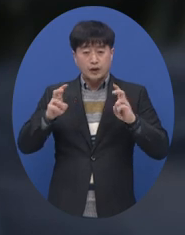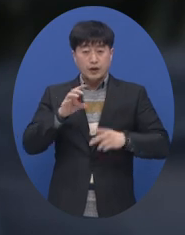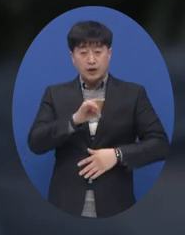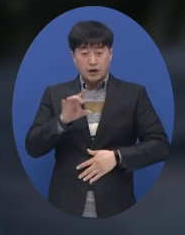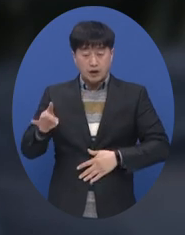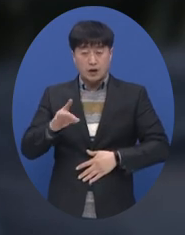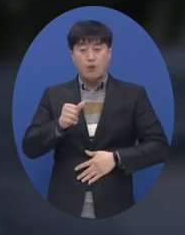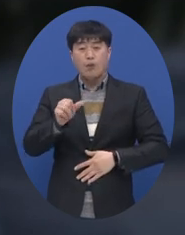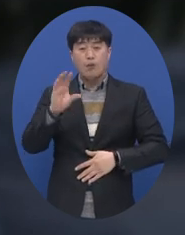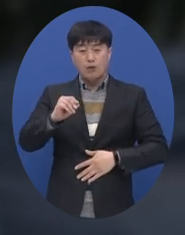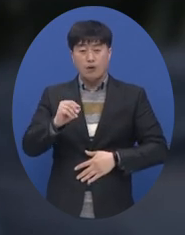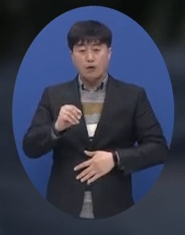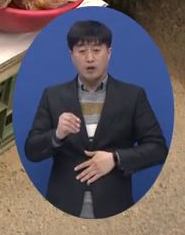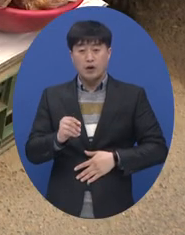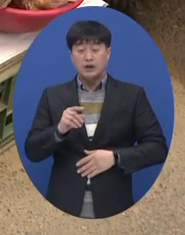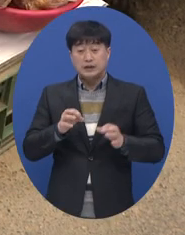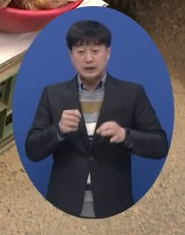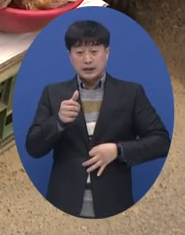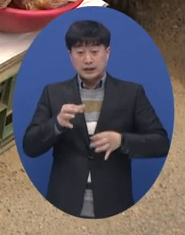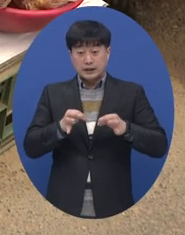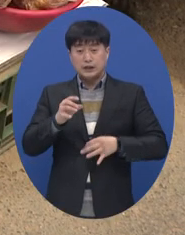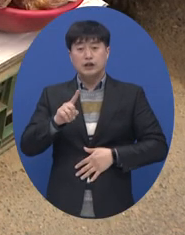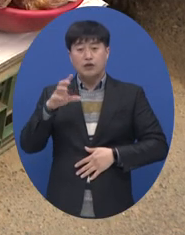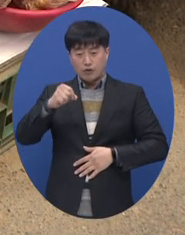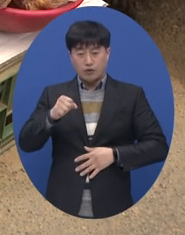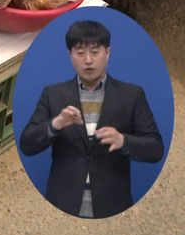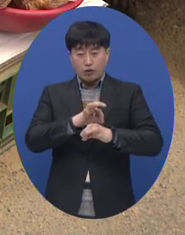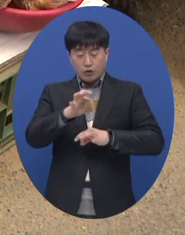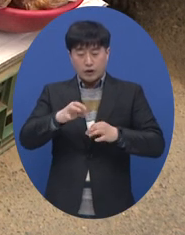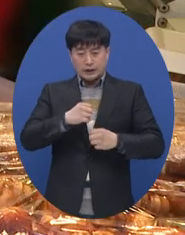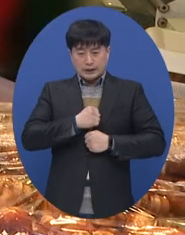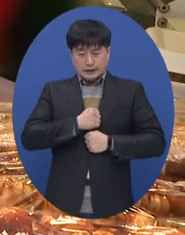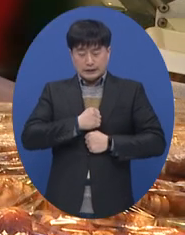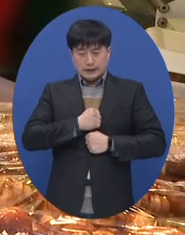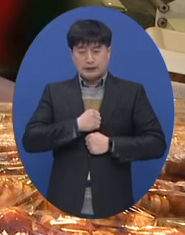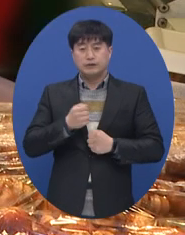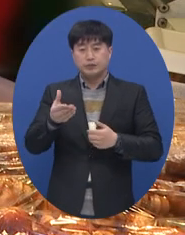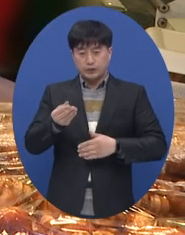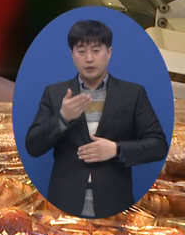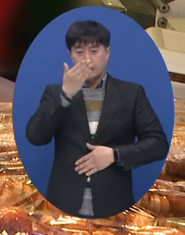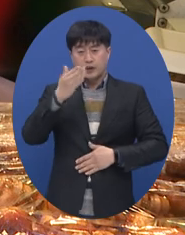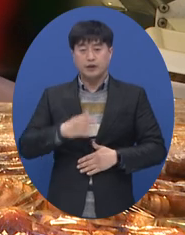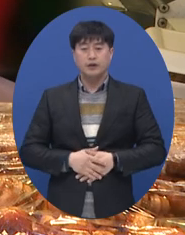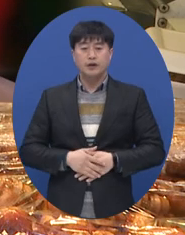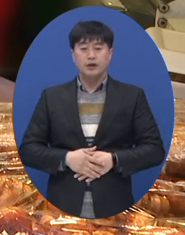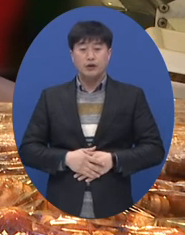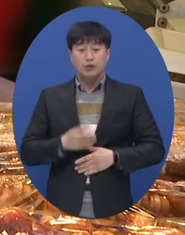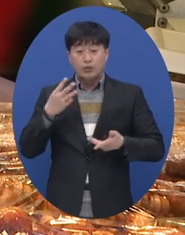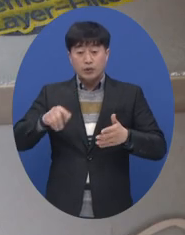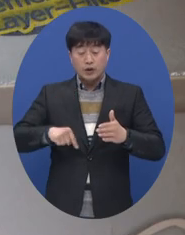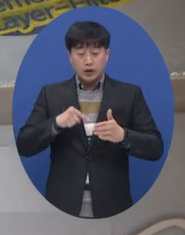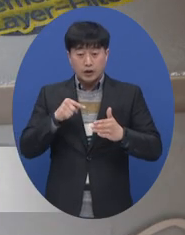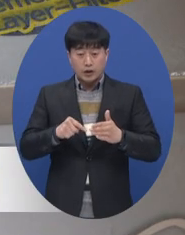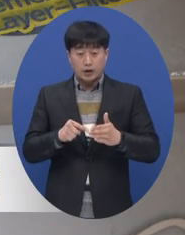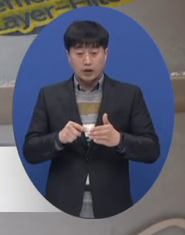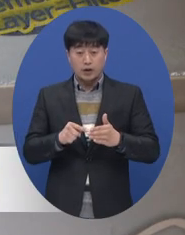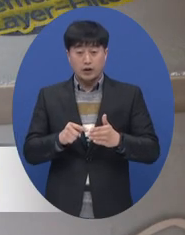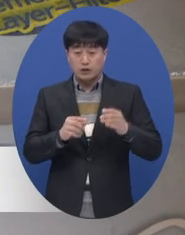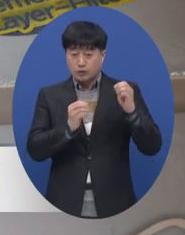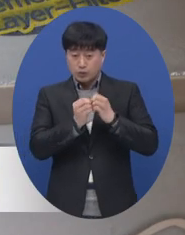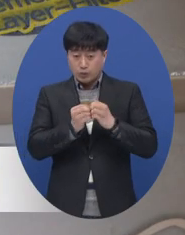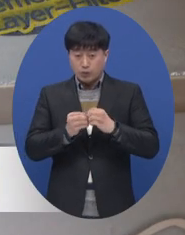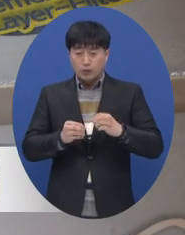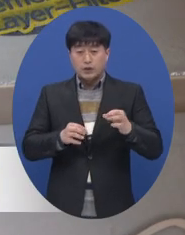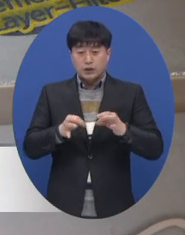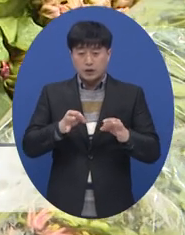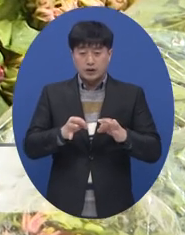중소기업은 업체당 5억원 조상 9위는 1억원 이내에서 경영안정자금 을 융통 할 수 있습니다 또 돈을